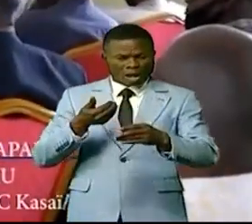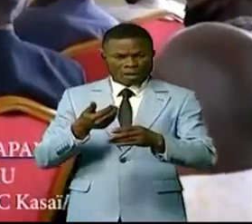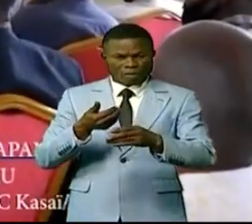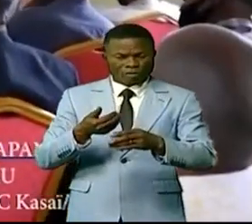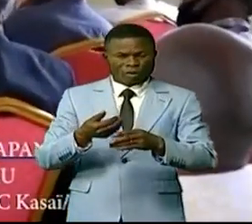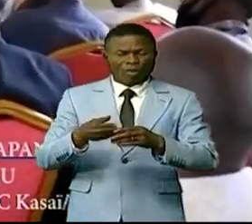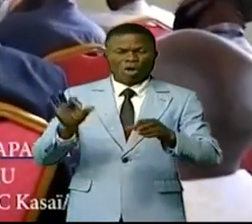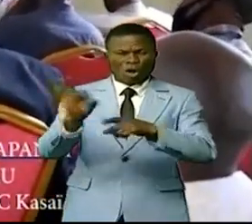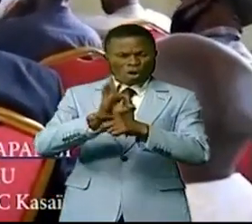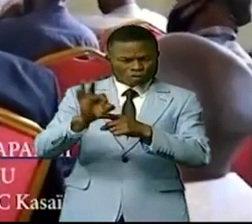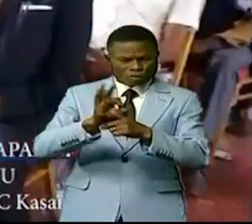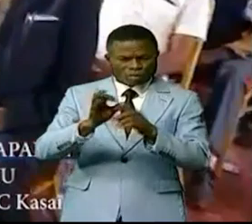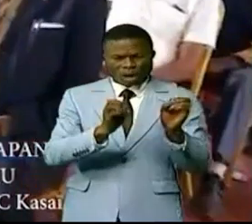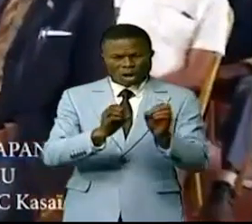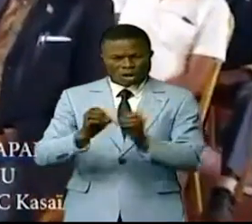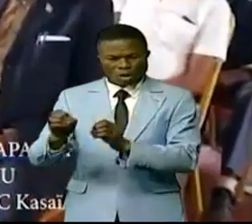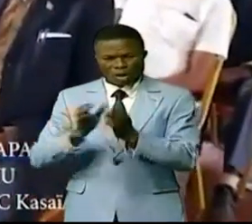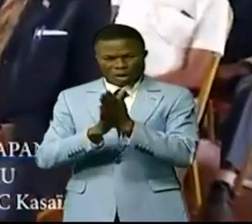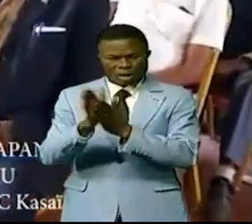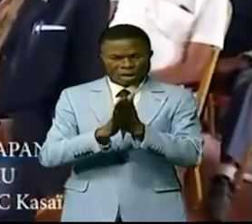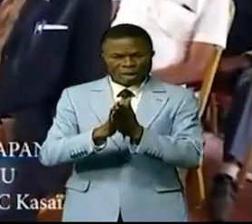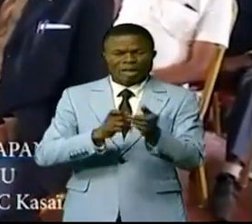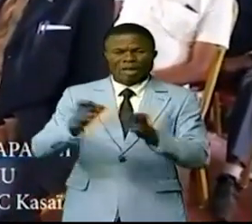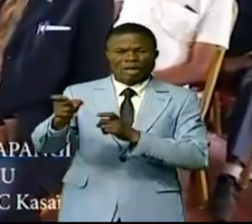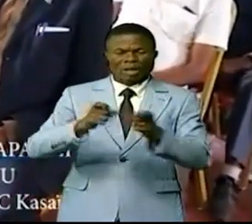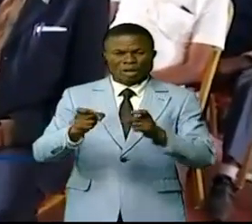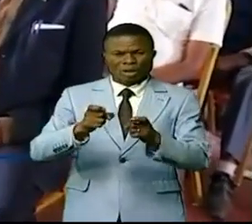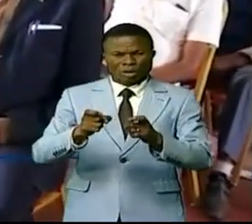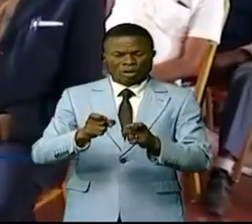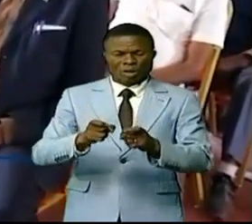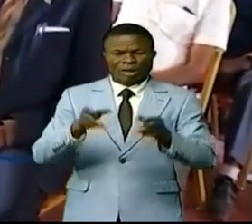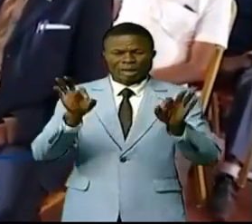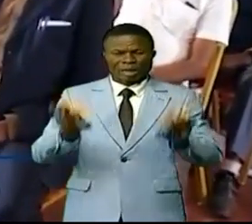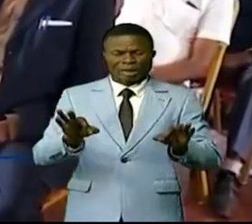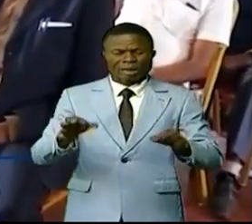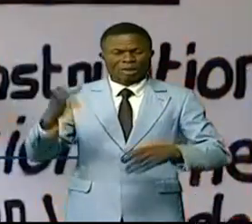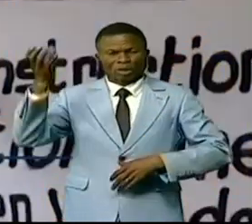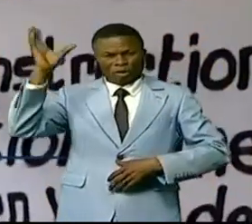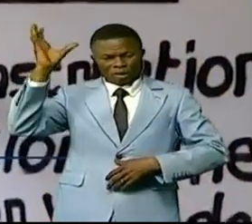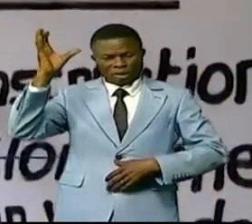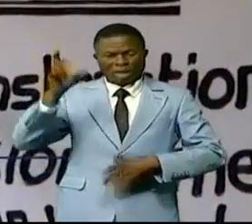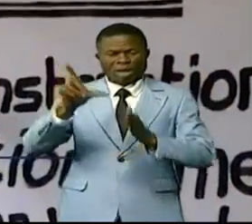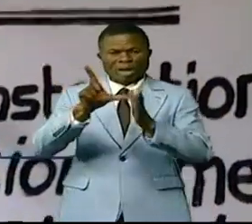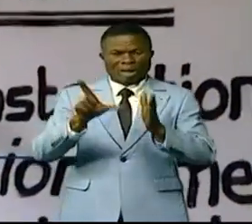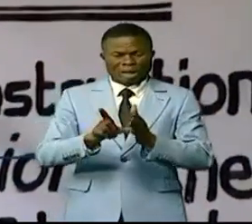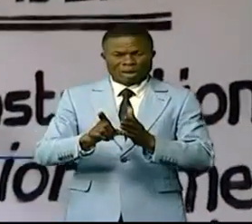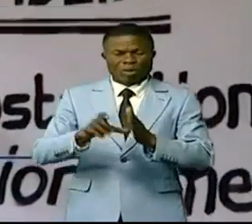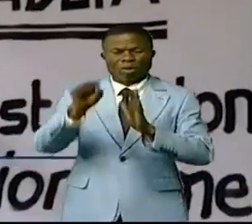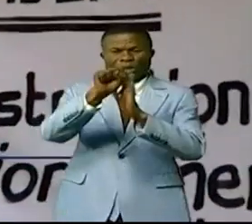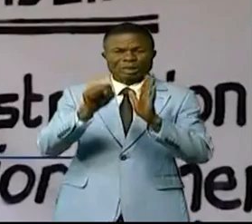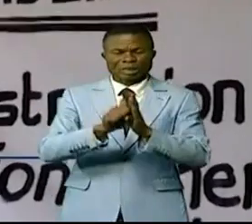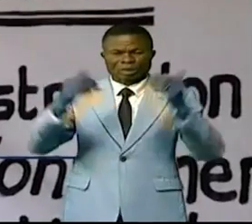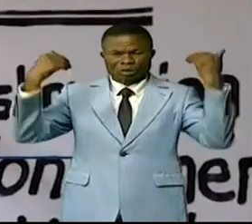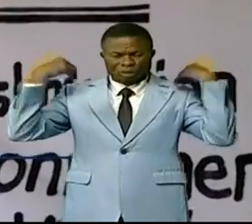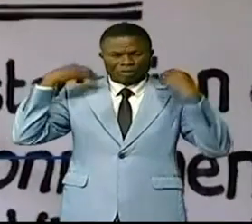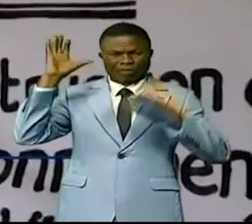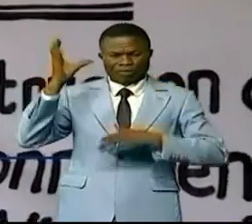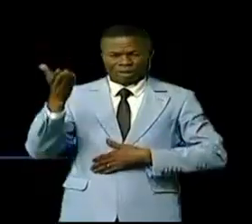atelier de formation portant sur la gestion des terres coutumières et sur la loi fixant statut de chef coutumier.